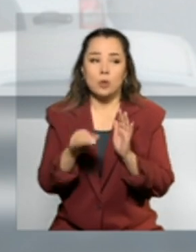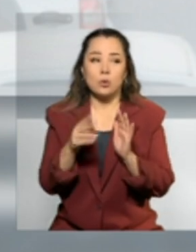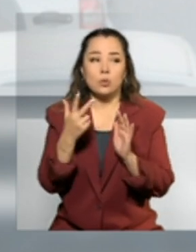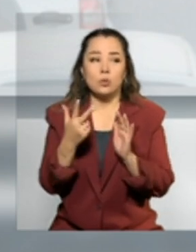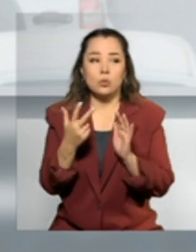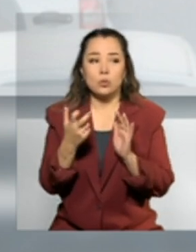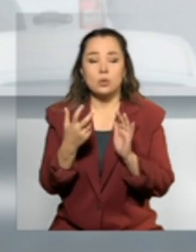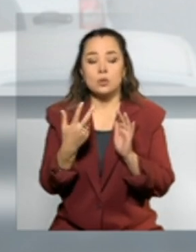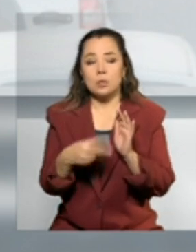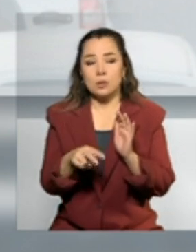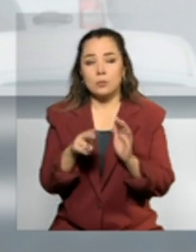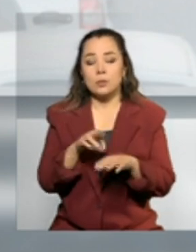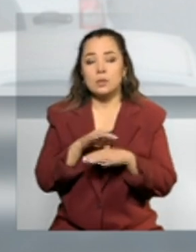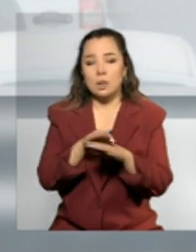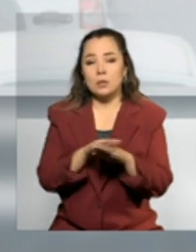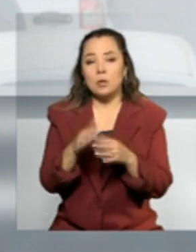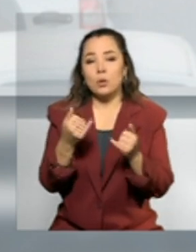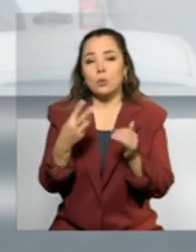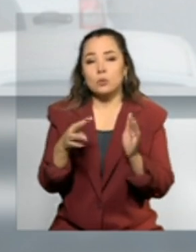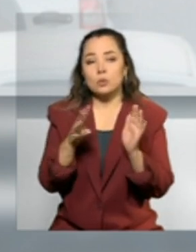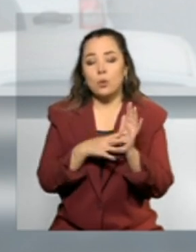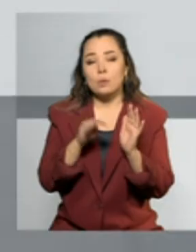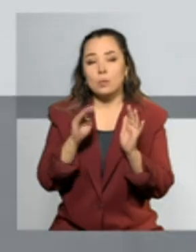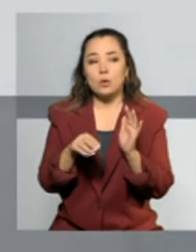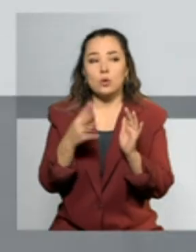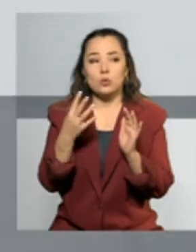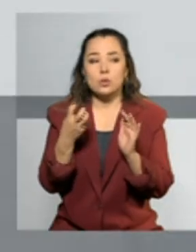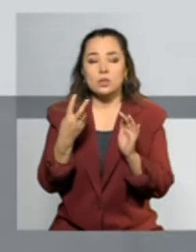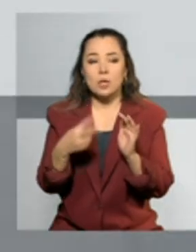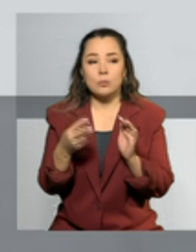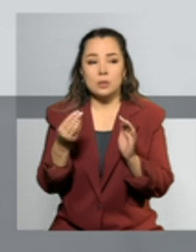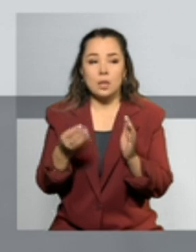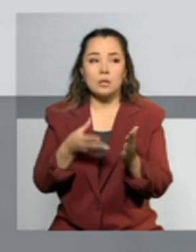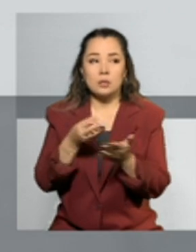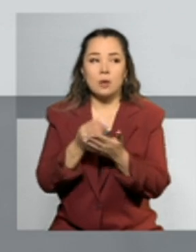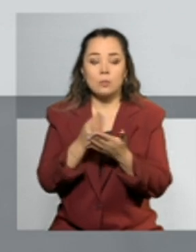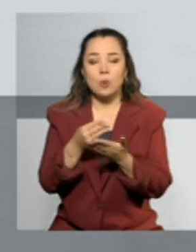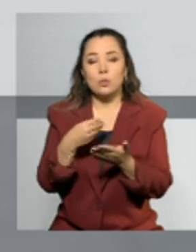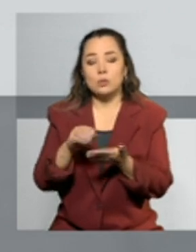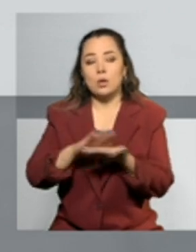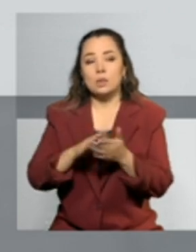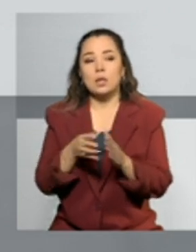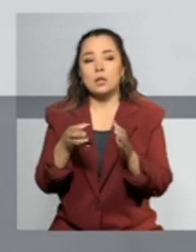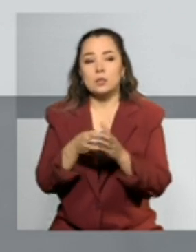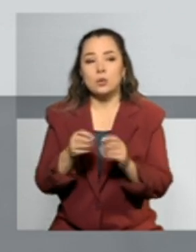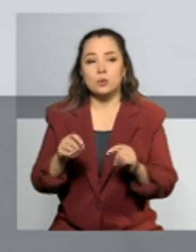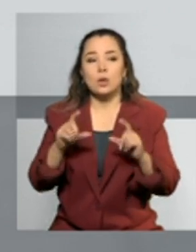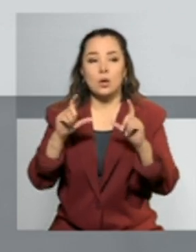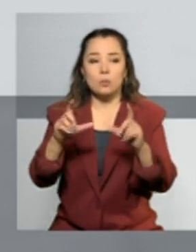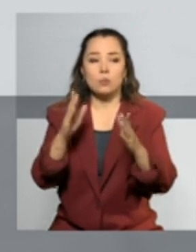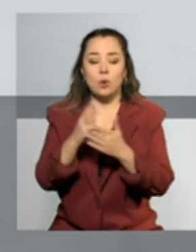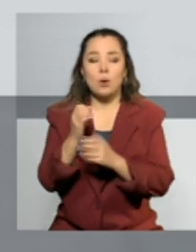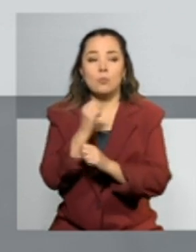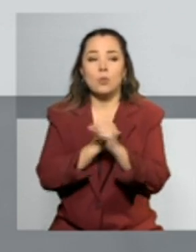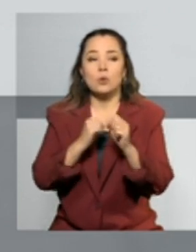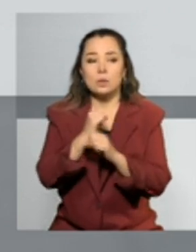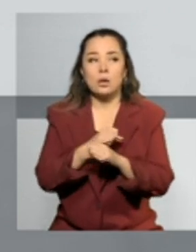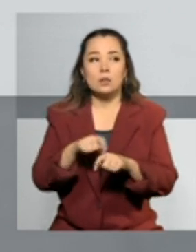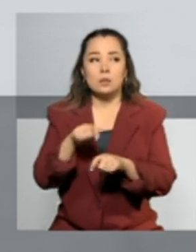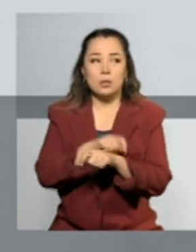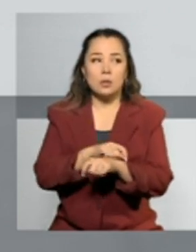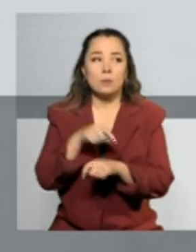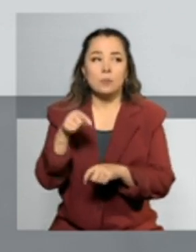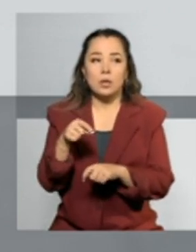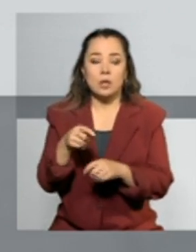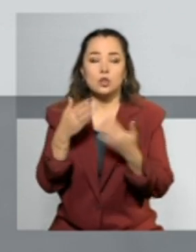теңге төлесе, енді 39320 теңге төлейді. Мамандар утиль алымында қымбаттайды деп отыр. Мәселен, моторы 1000 текше сантиметр болатын